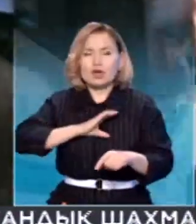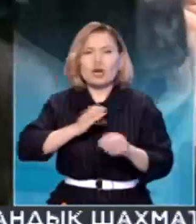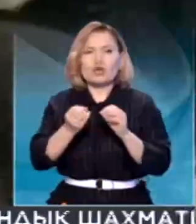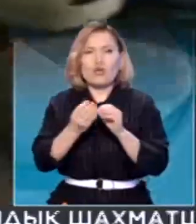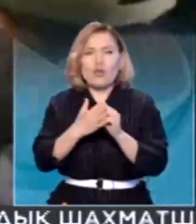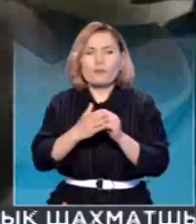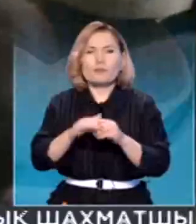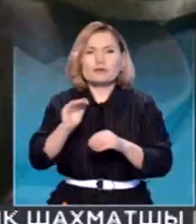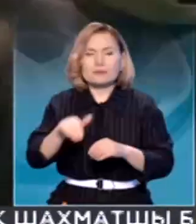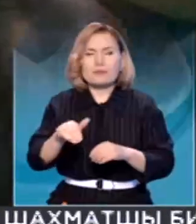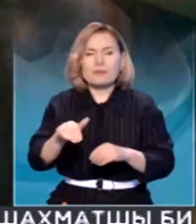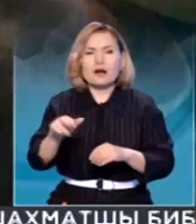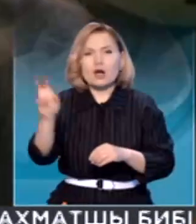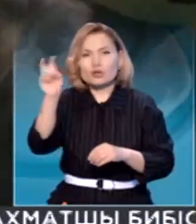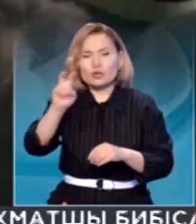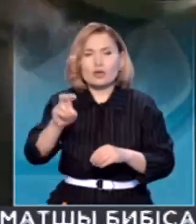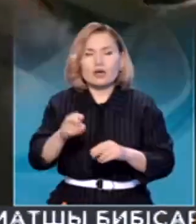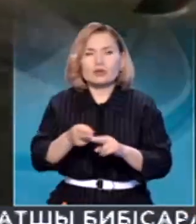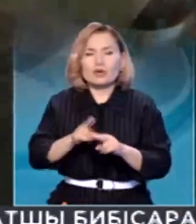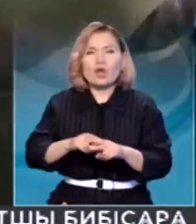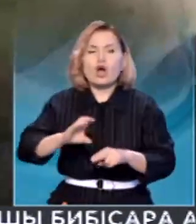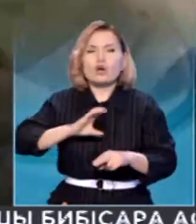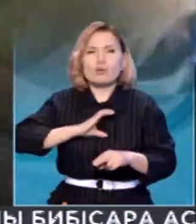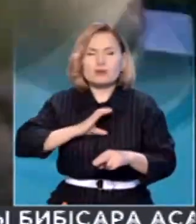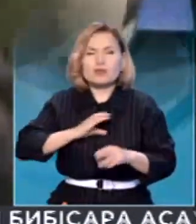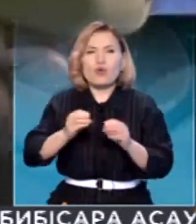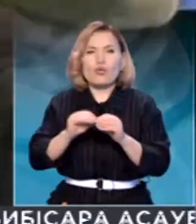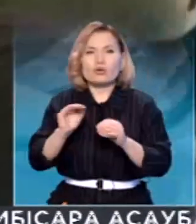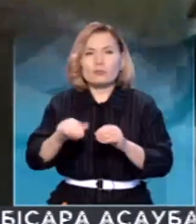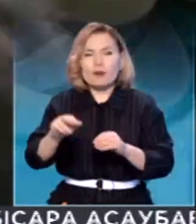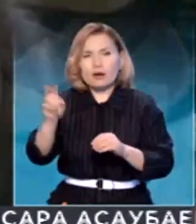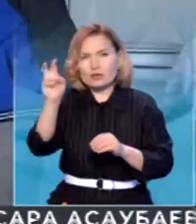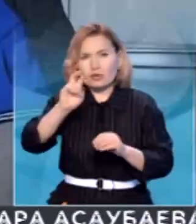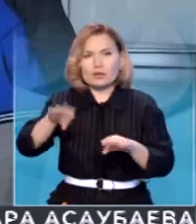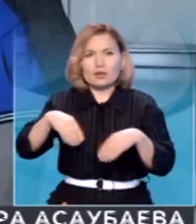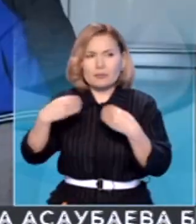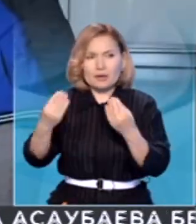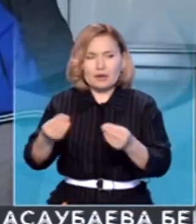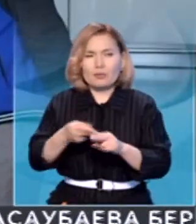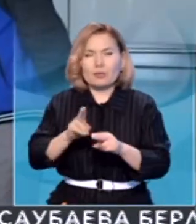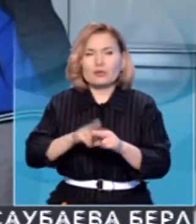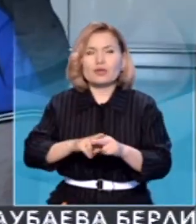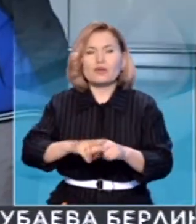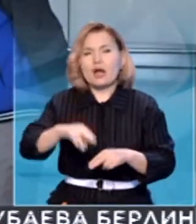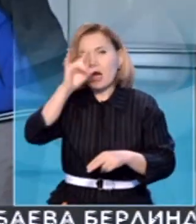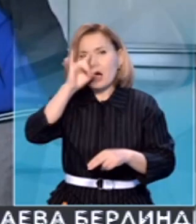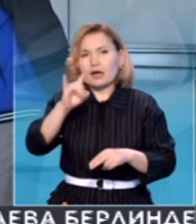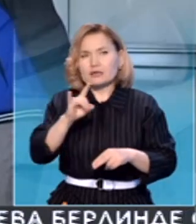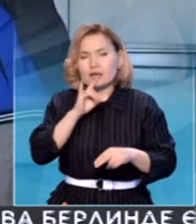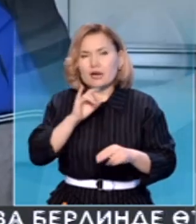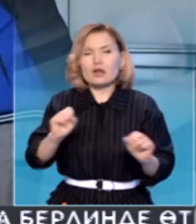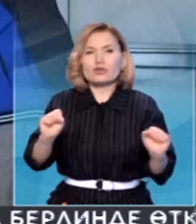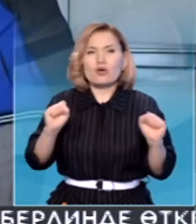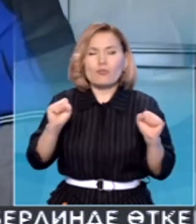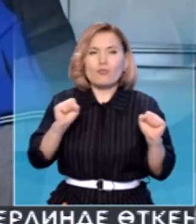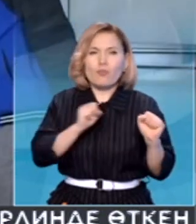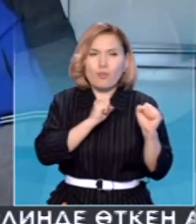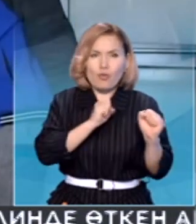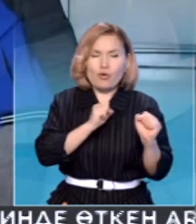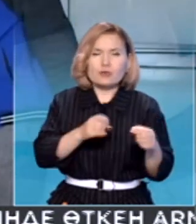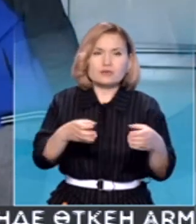мың ақш доллары, ал күміс жүлдегерлерге 10 мың ақш доллар беріледі. Сонымен бірге Қазақстан бокс федерациясының басшысы да бұған